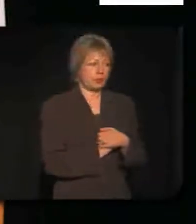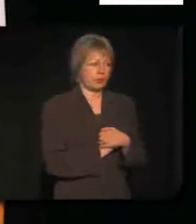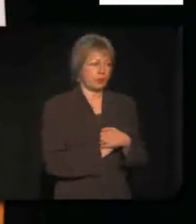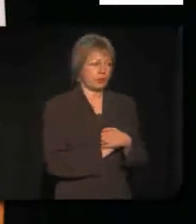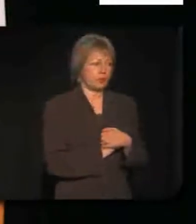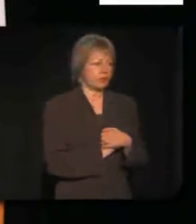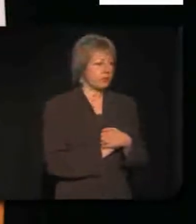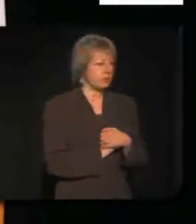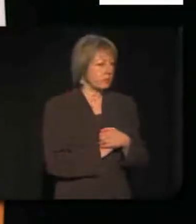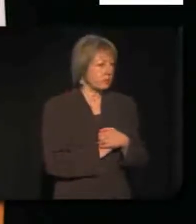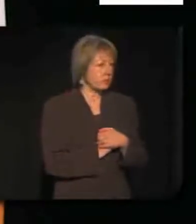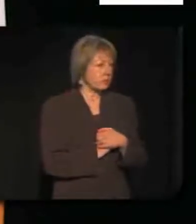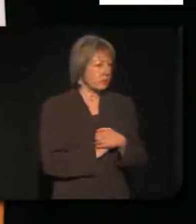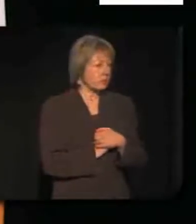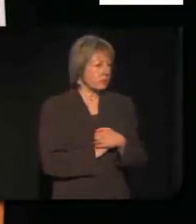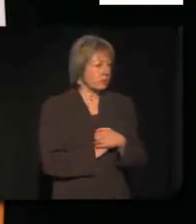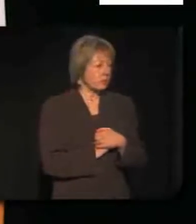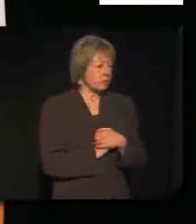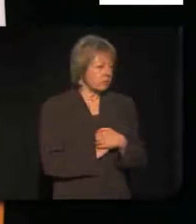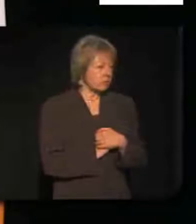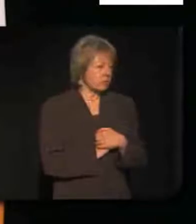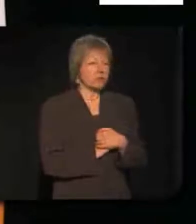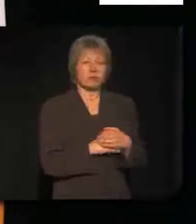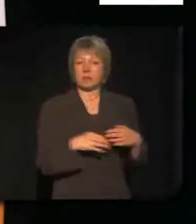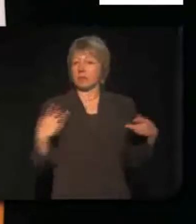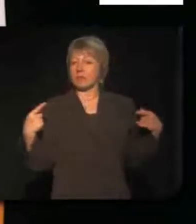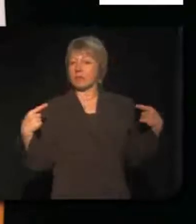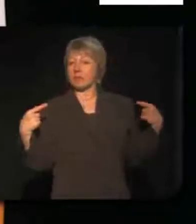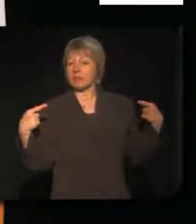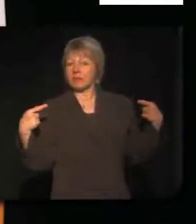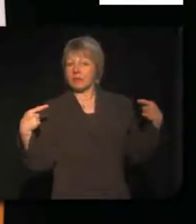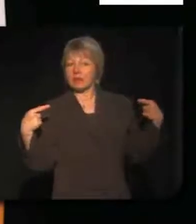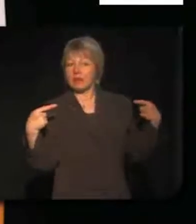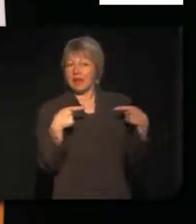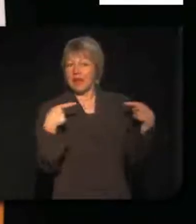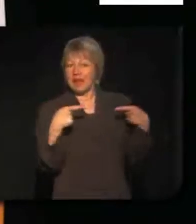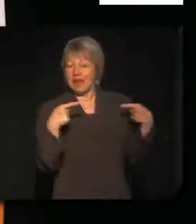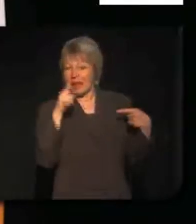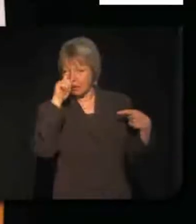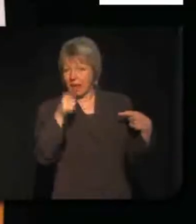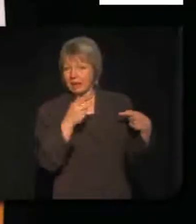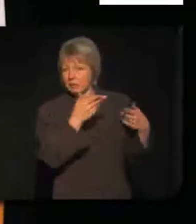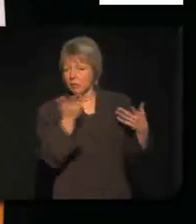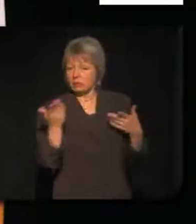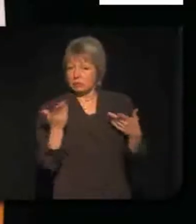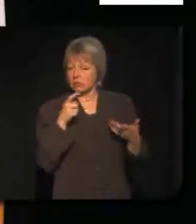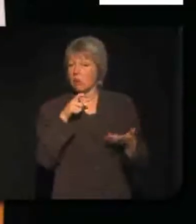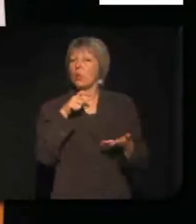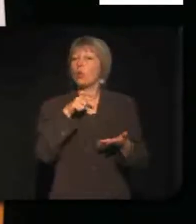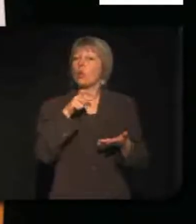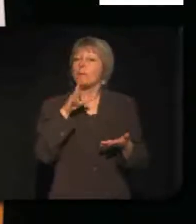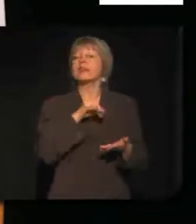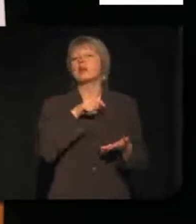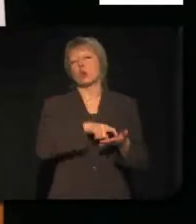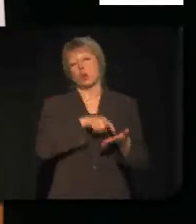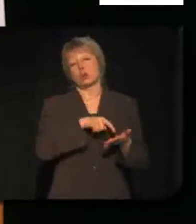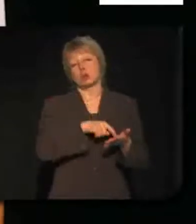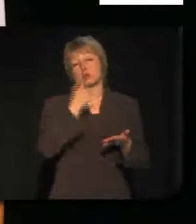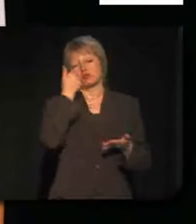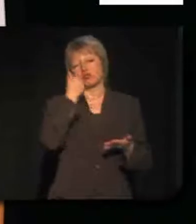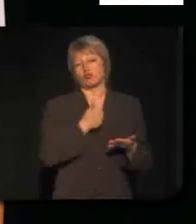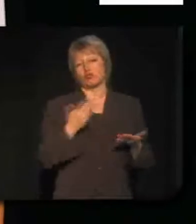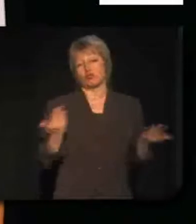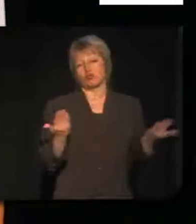haben wir gegen Rede begründet gibt es eine begründete Gegenrede bitte deutlich